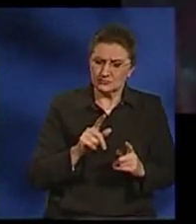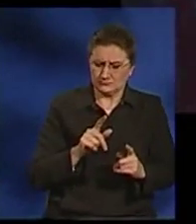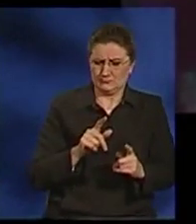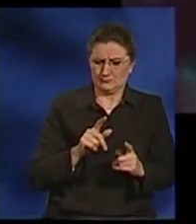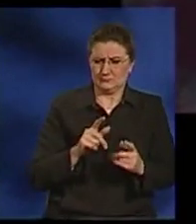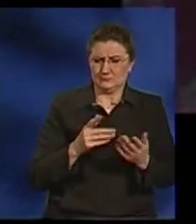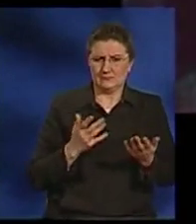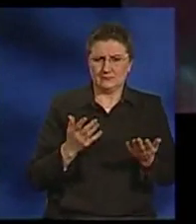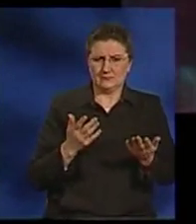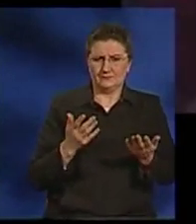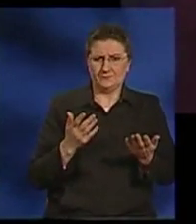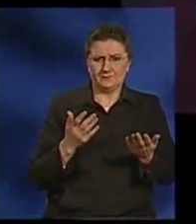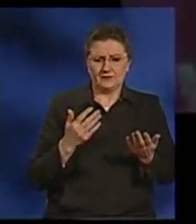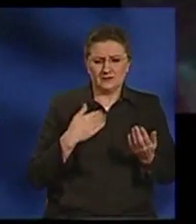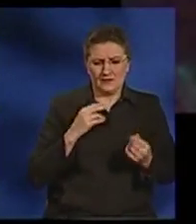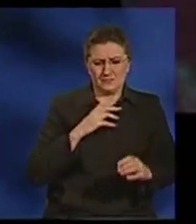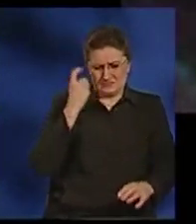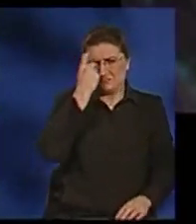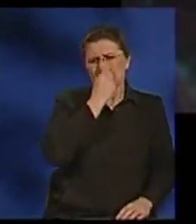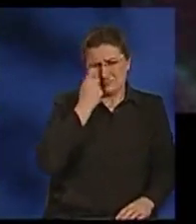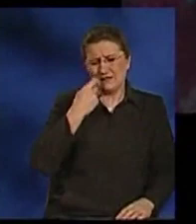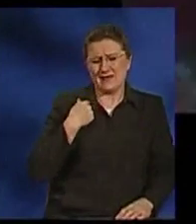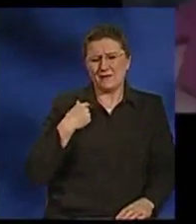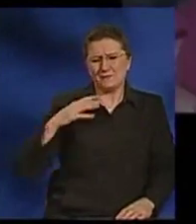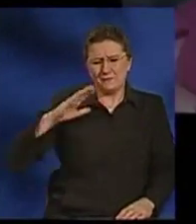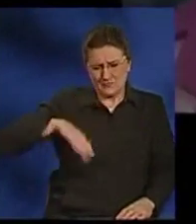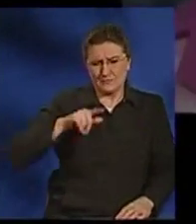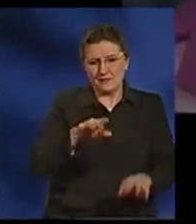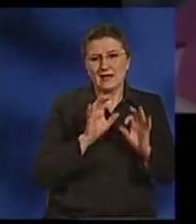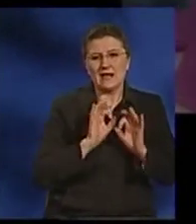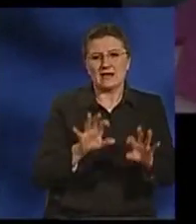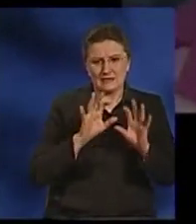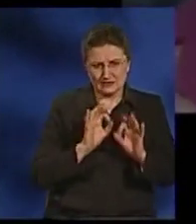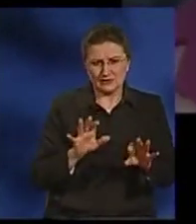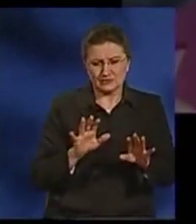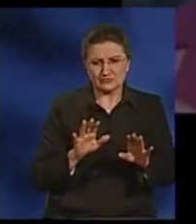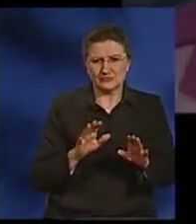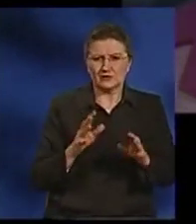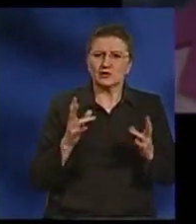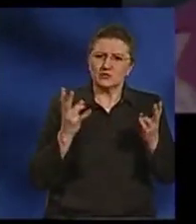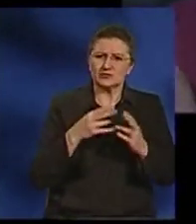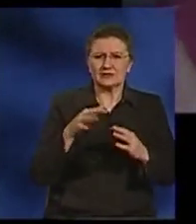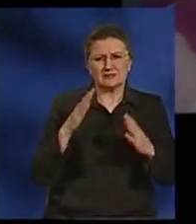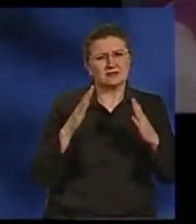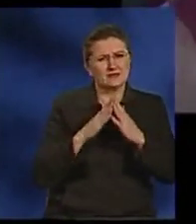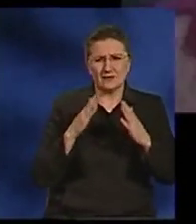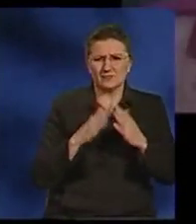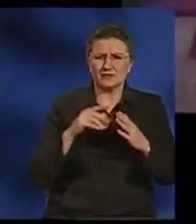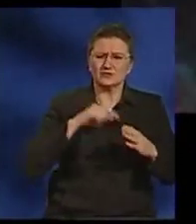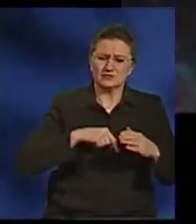Да Ну я потом тебе расскажу об этом Давно пора идти домой Я так